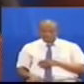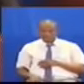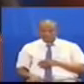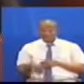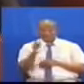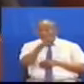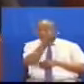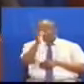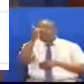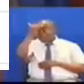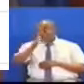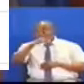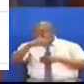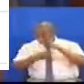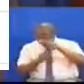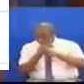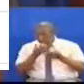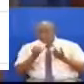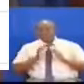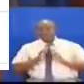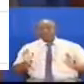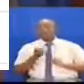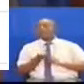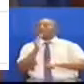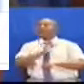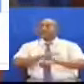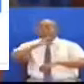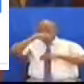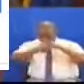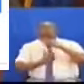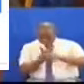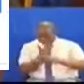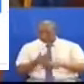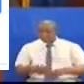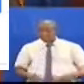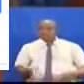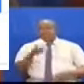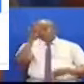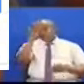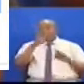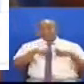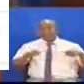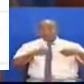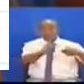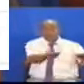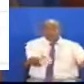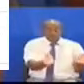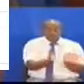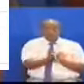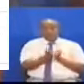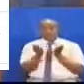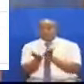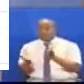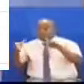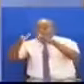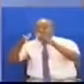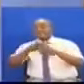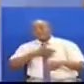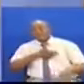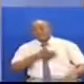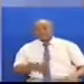sasa wanaelewa, wamekuwa mabingwa. Na wameelewa kuna tofauti ya sufuria na nyungu. Asante